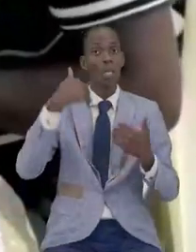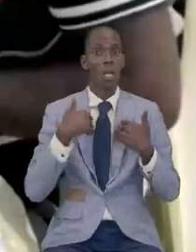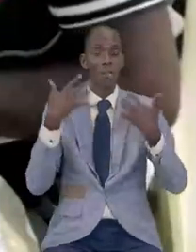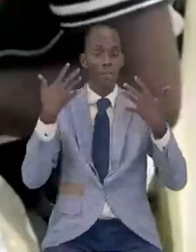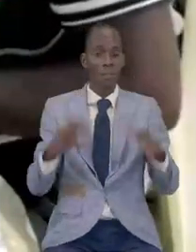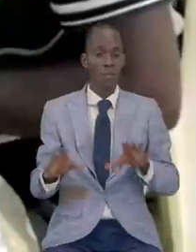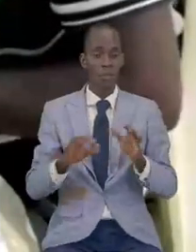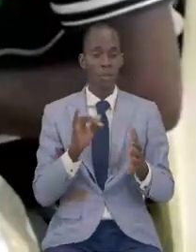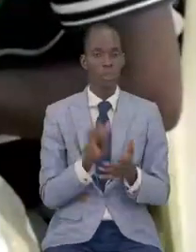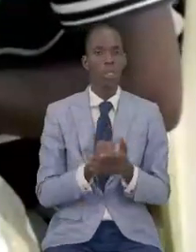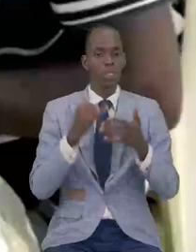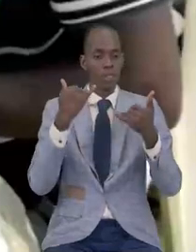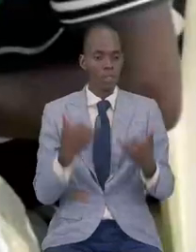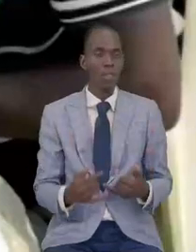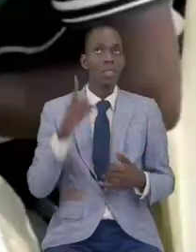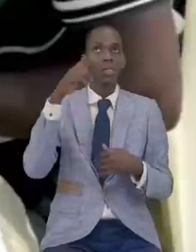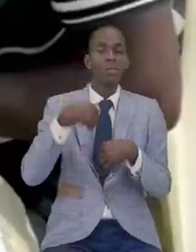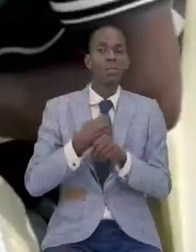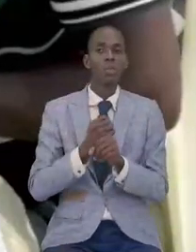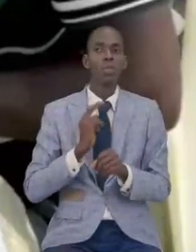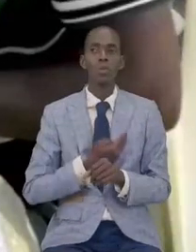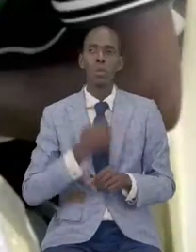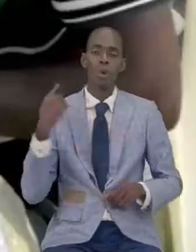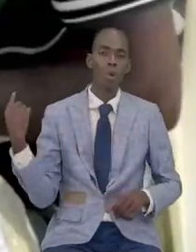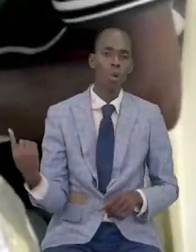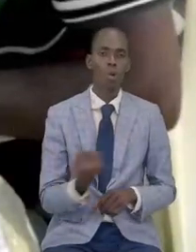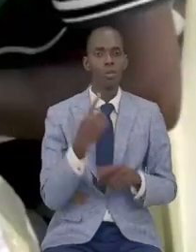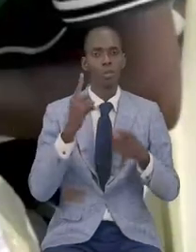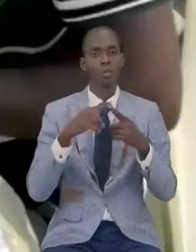maintenant, il nous fait toujours triompher.